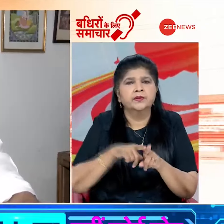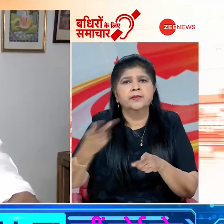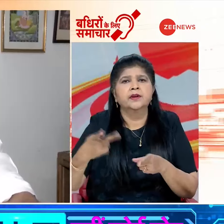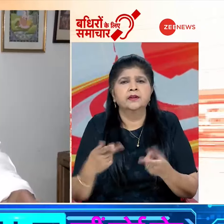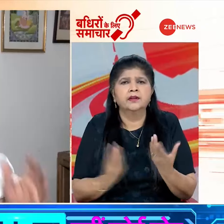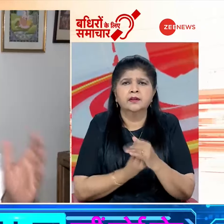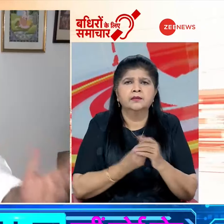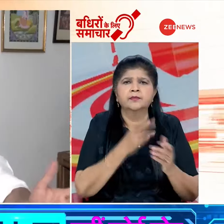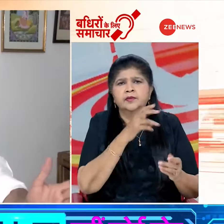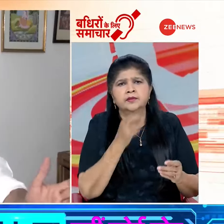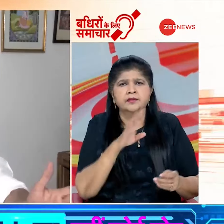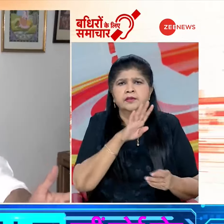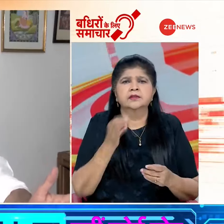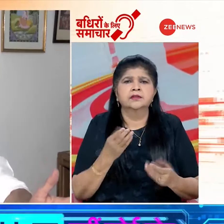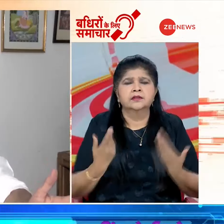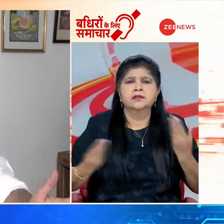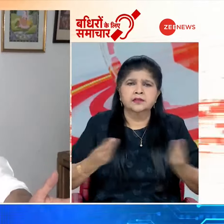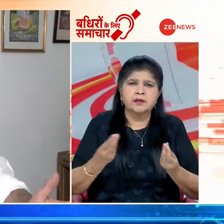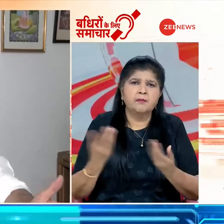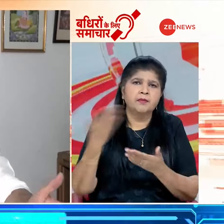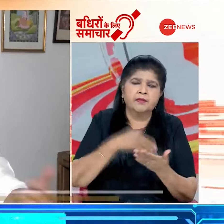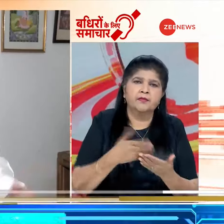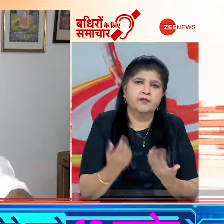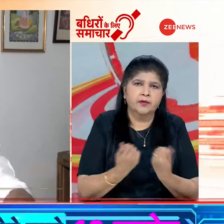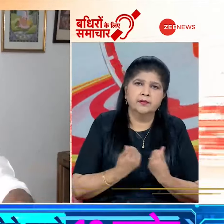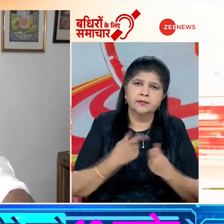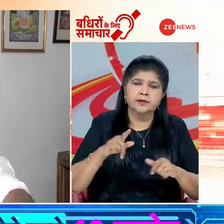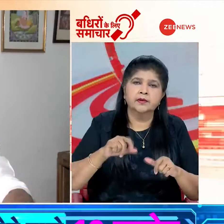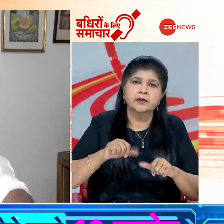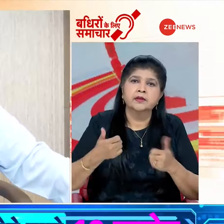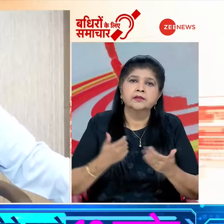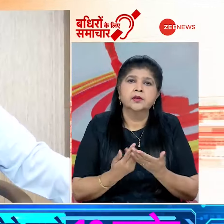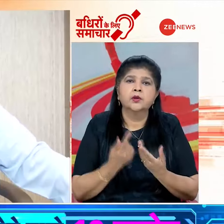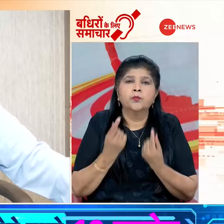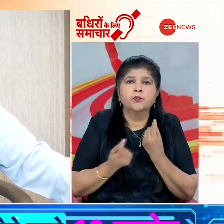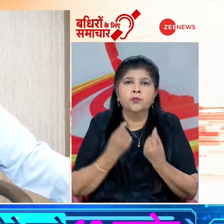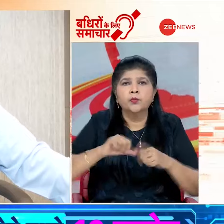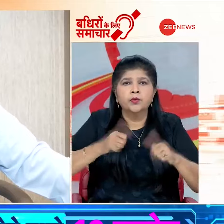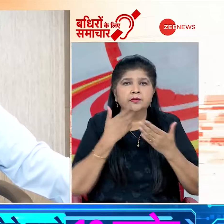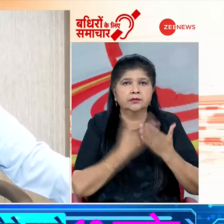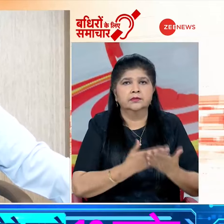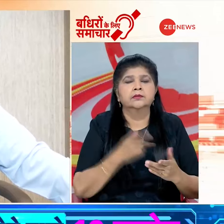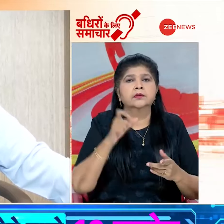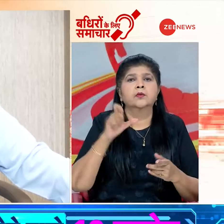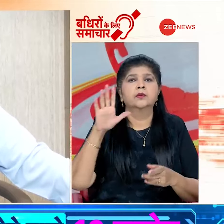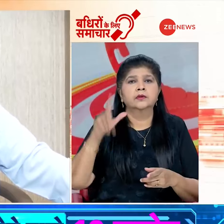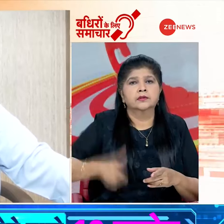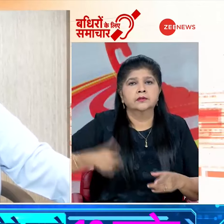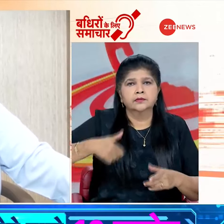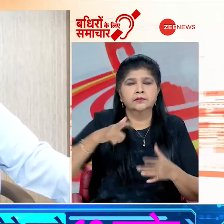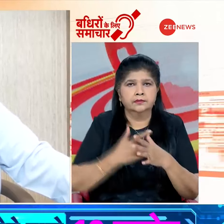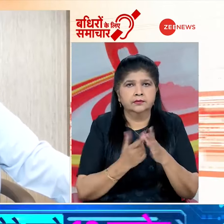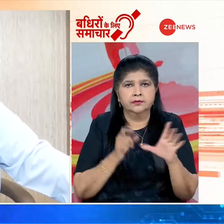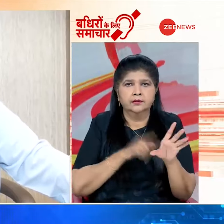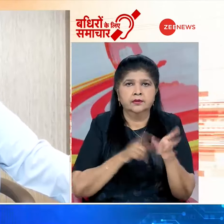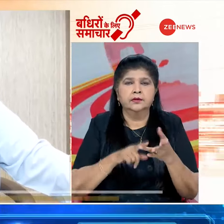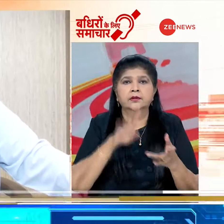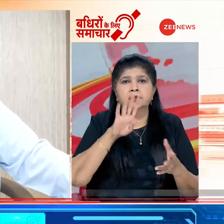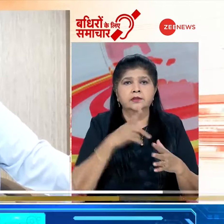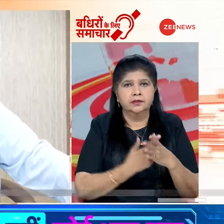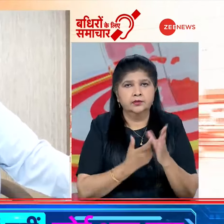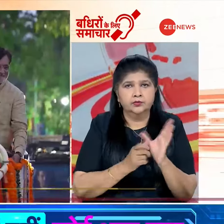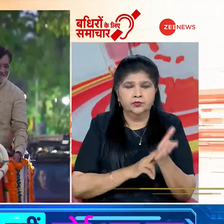के खाते में 30 से 40 सीट संभव है। एग्जिट पोल को लेकर कांग्रेस नेता जयराम रमेश ने कहा कि 4